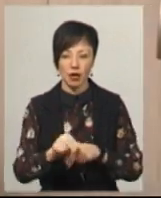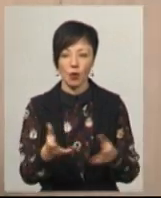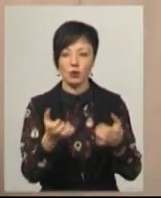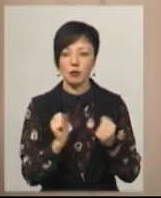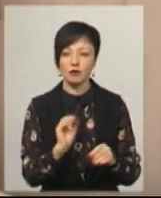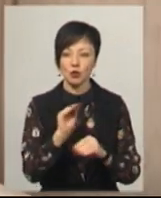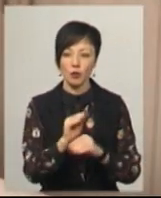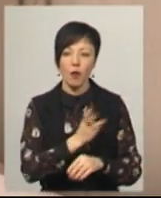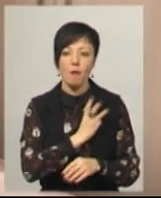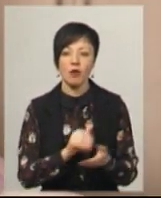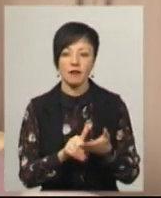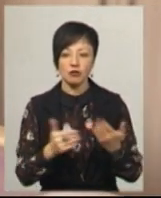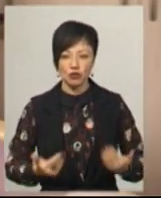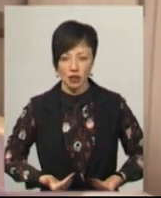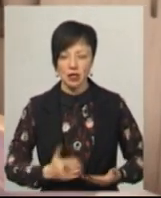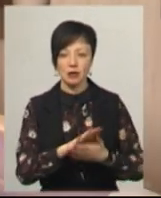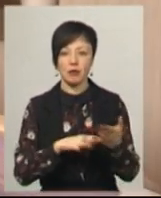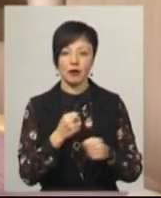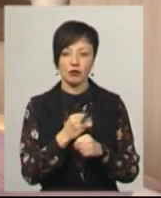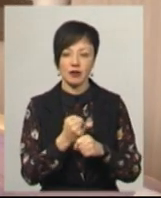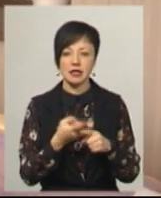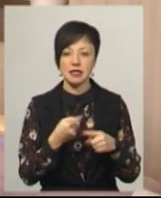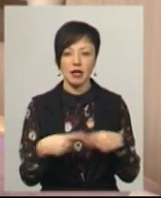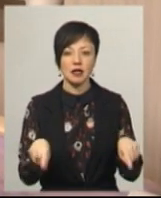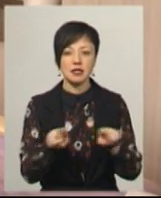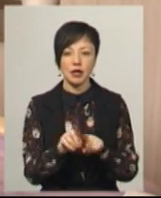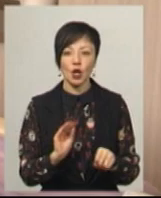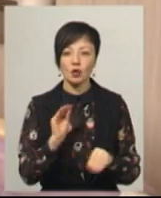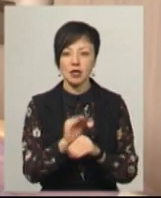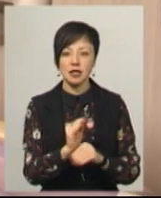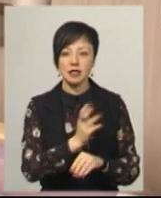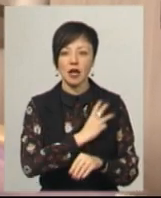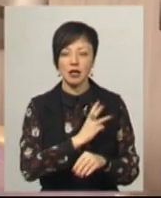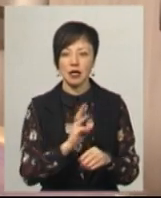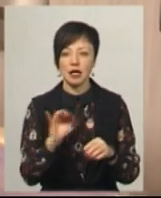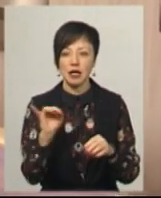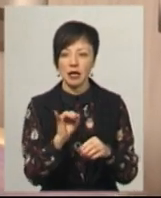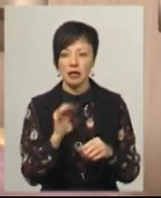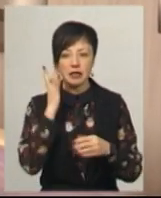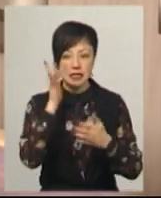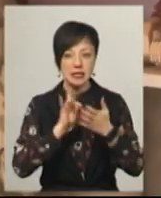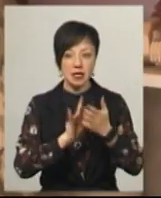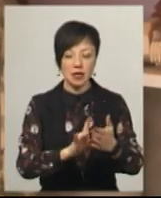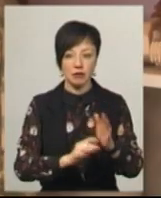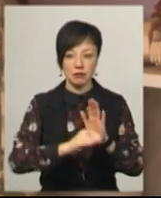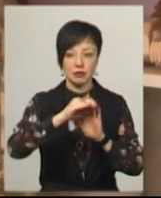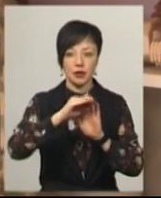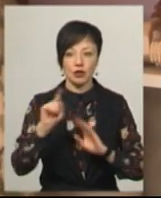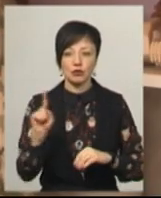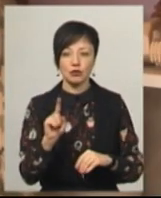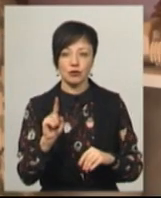отримав додаткову мотивацію жити і працювати. Це настільки додало снаги і поставило цілі,